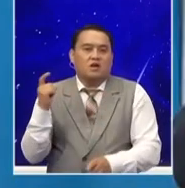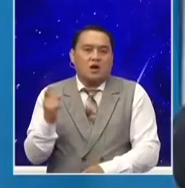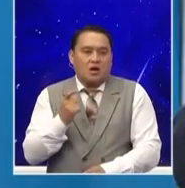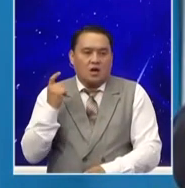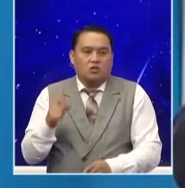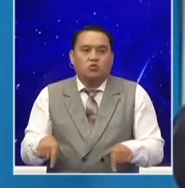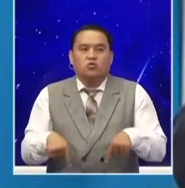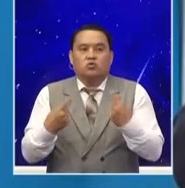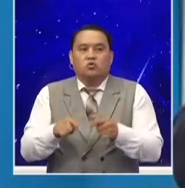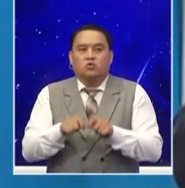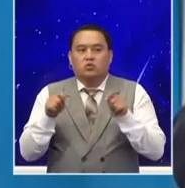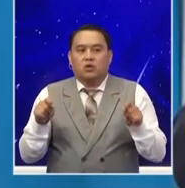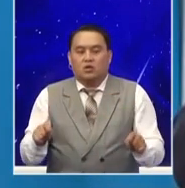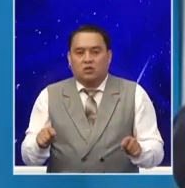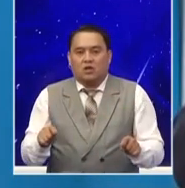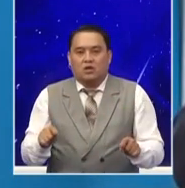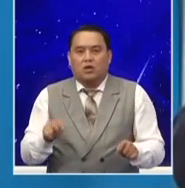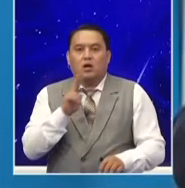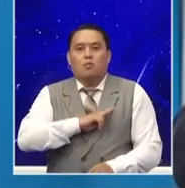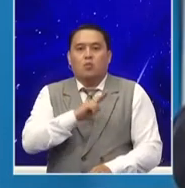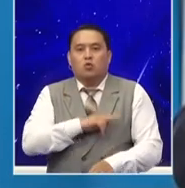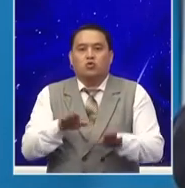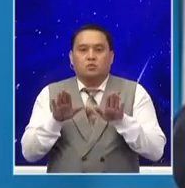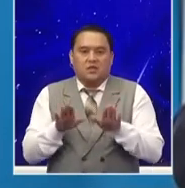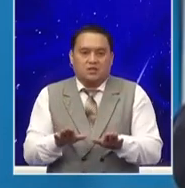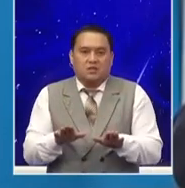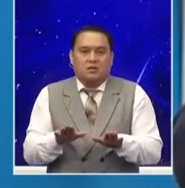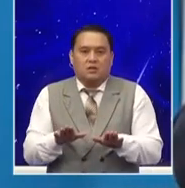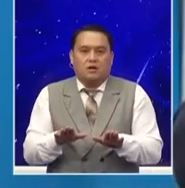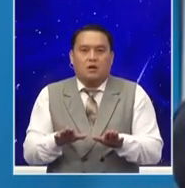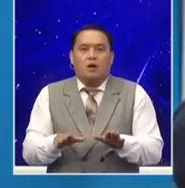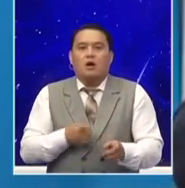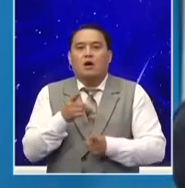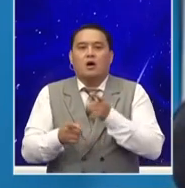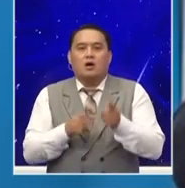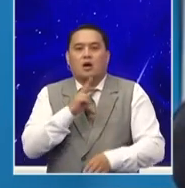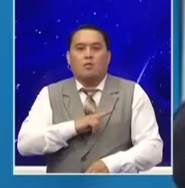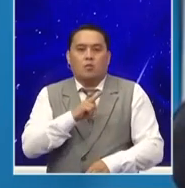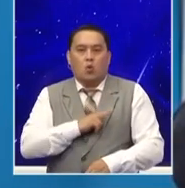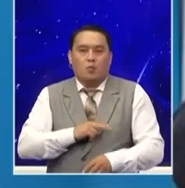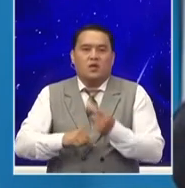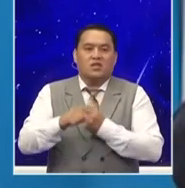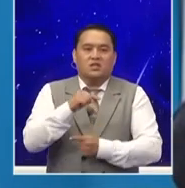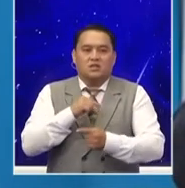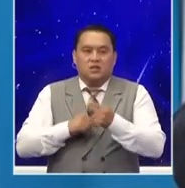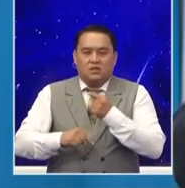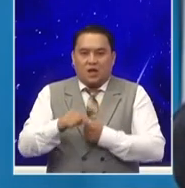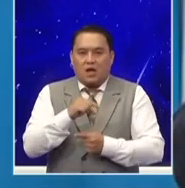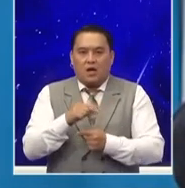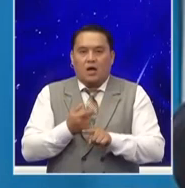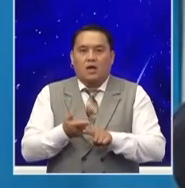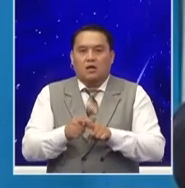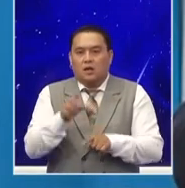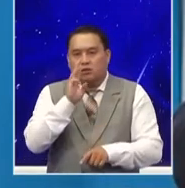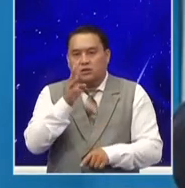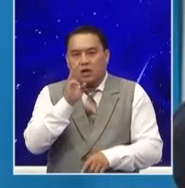и создание за счет этого рабочих мест. Оживление работы малого и среднего бизнеса – это